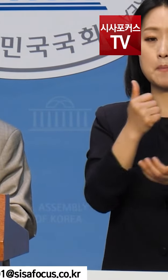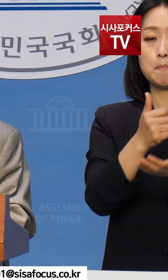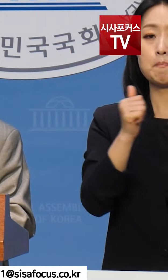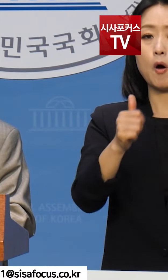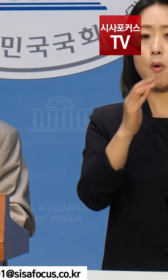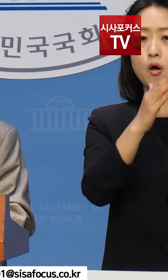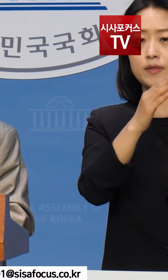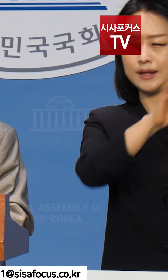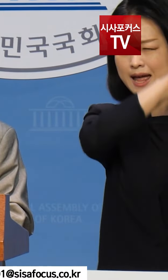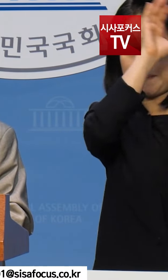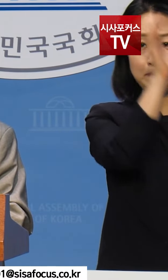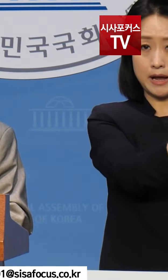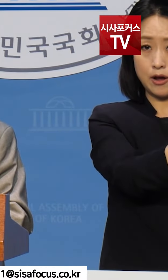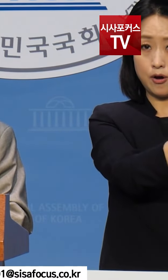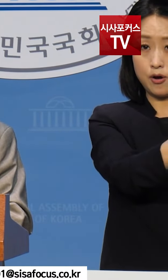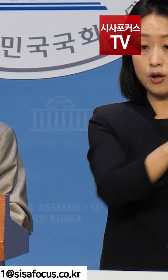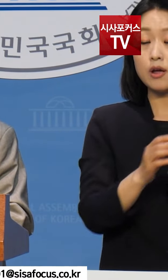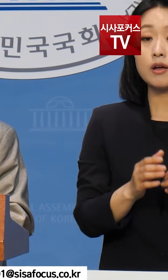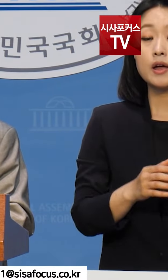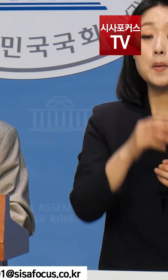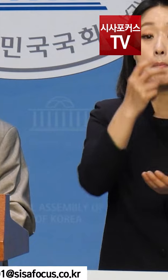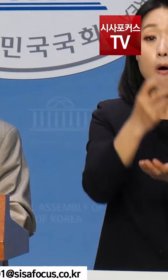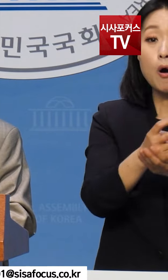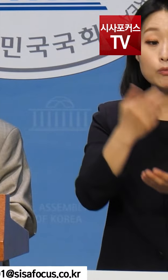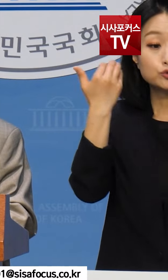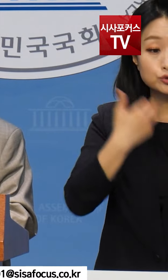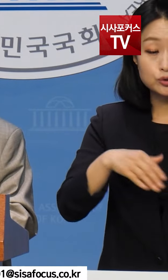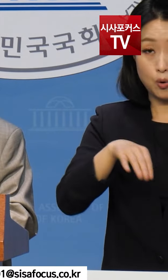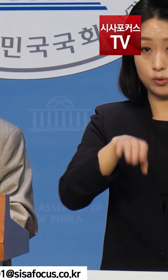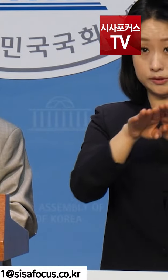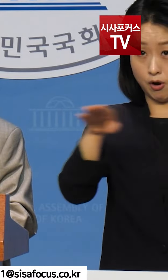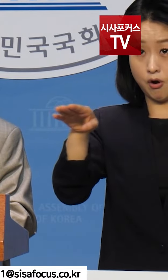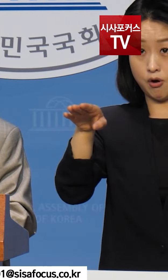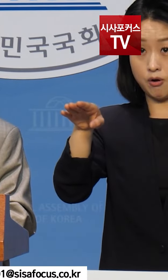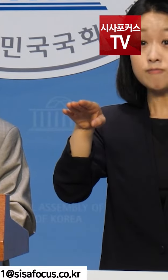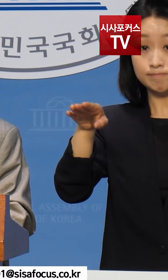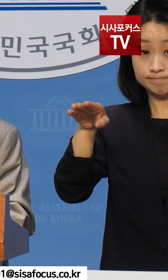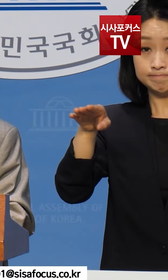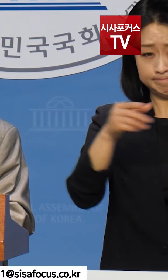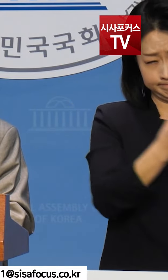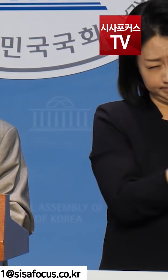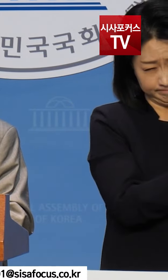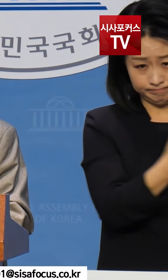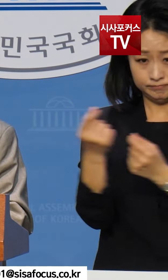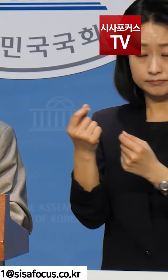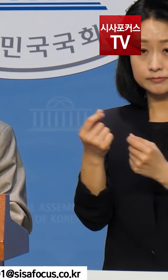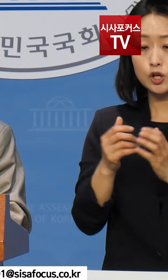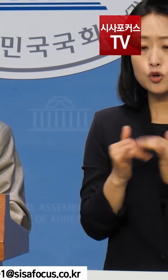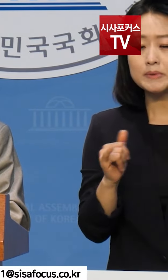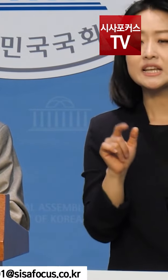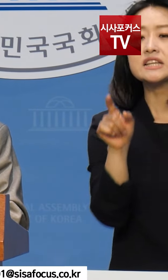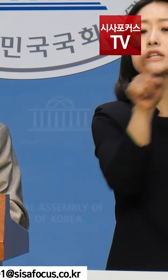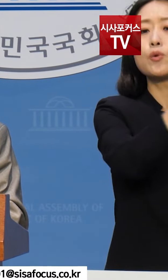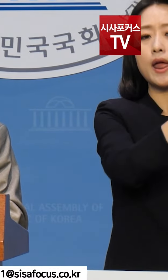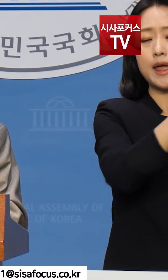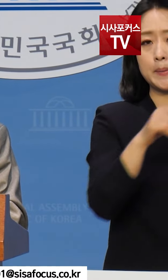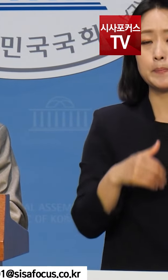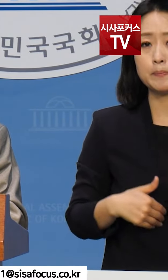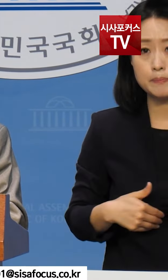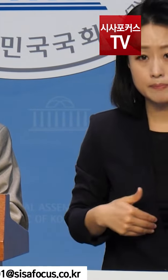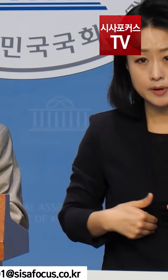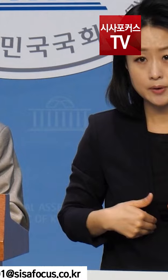맡겨 국민이 법은 누구에게나 공정하게 적용된다는 신뢰를 갖게 해야